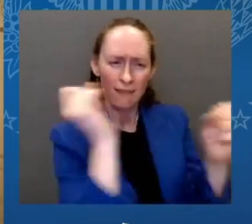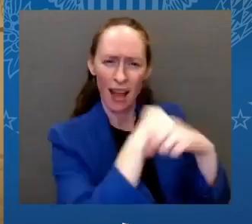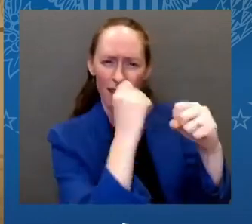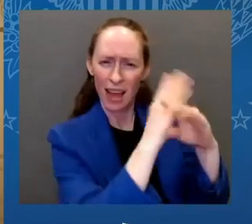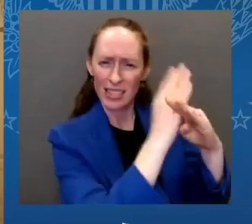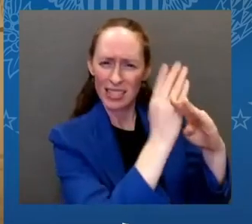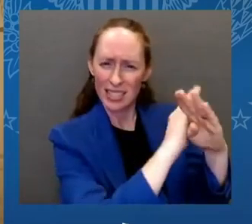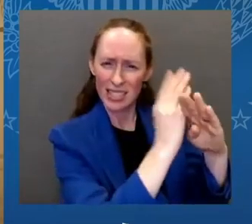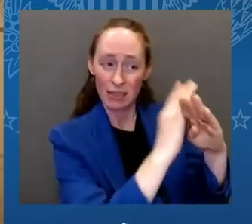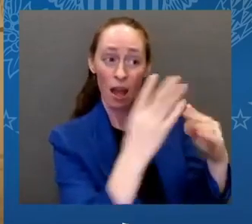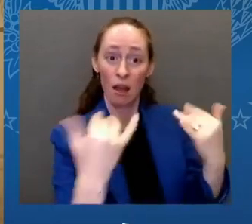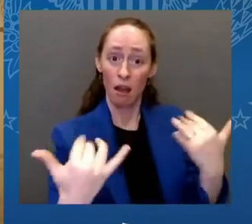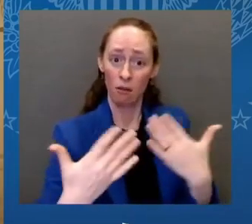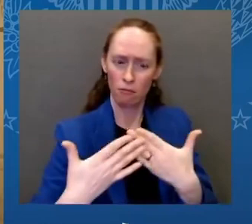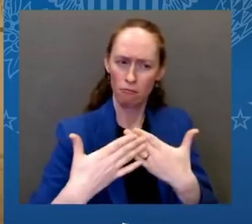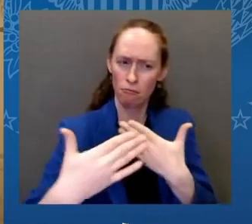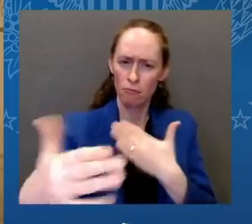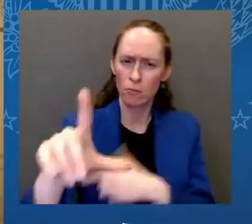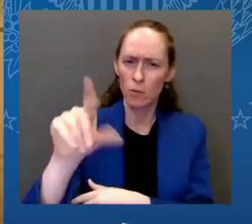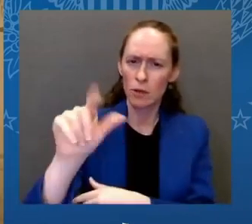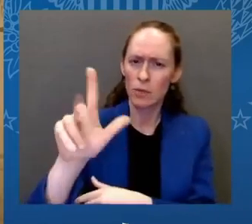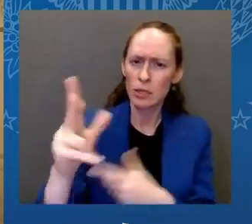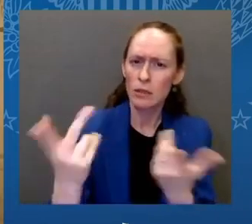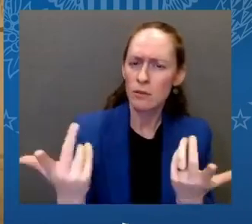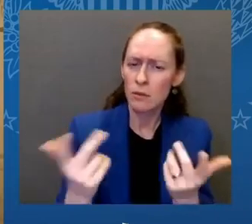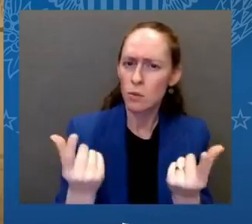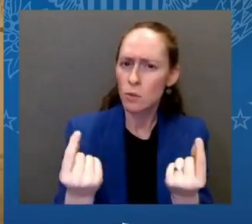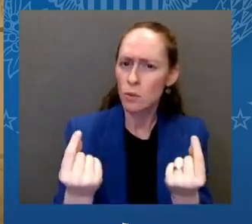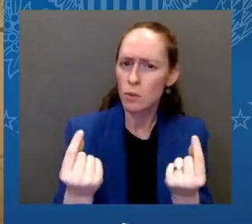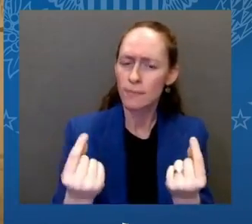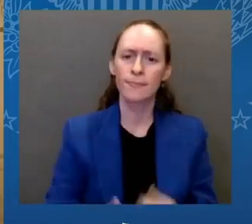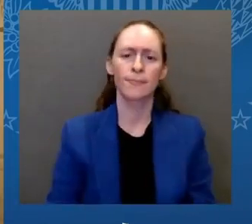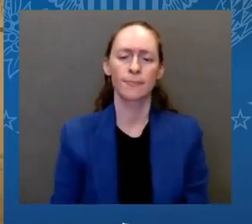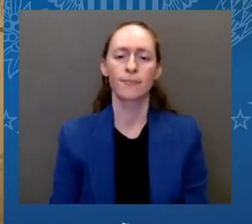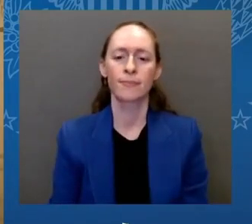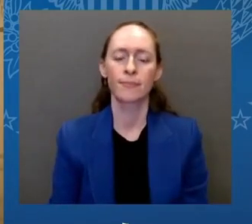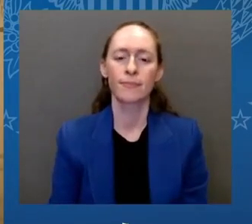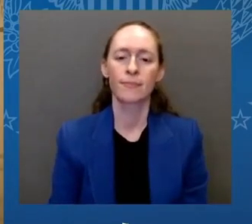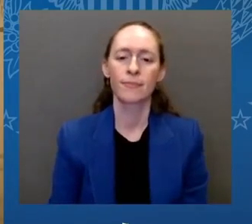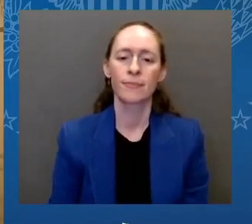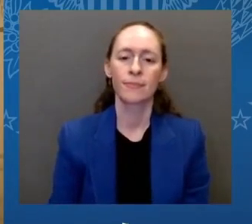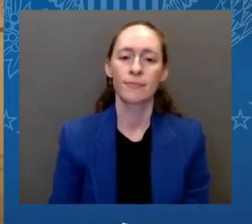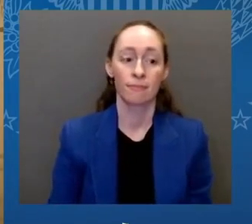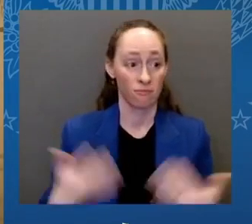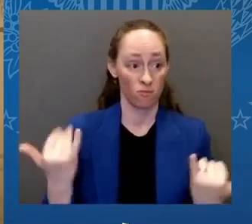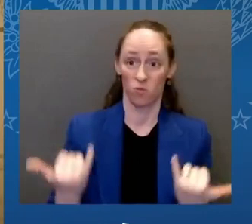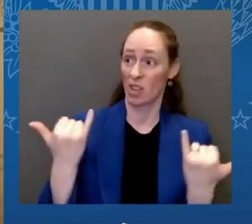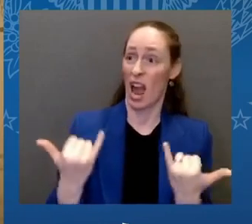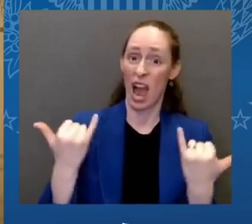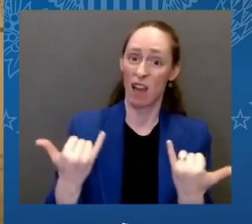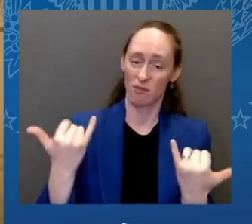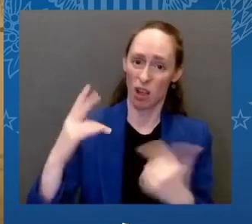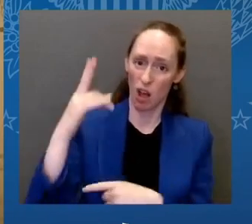в 23-й рік. Це також сьогодні символічно 300 днів